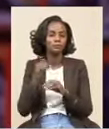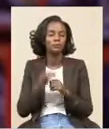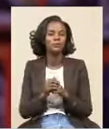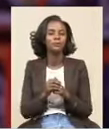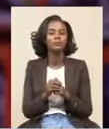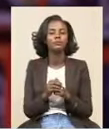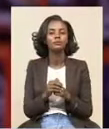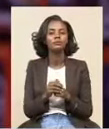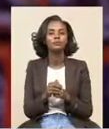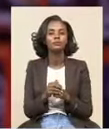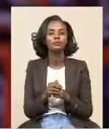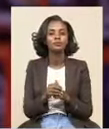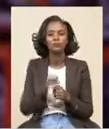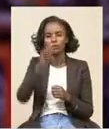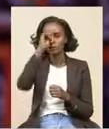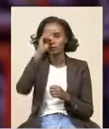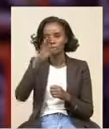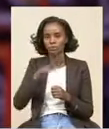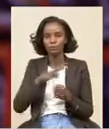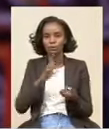ስናነሳና ሰዎች ደግሞ